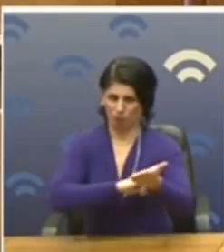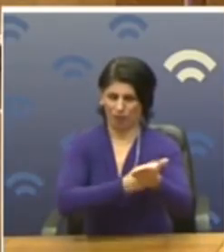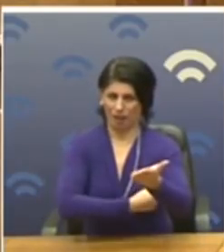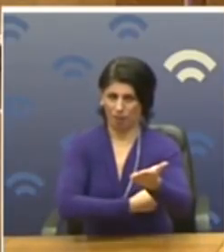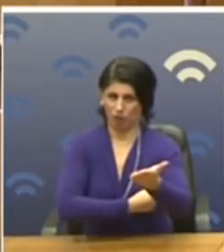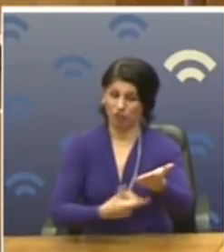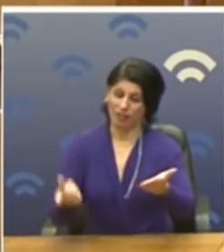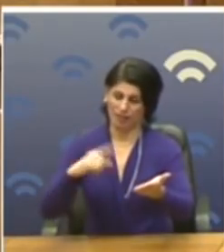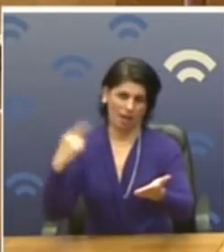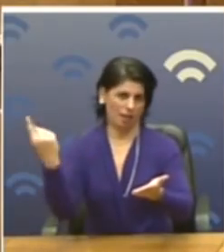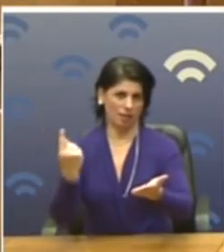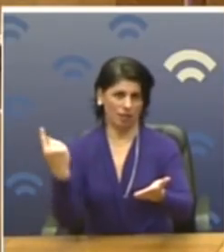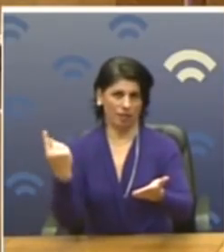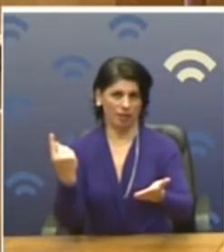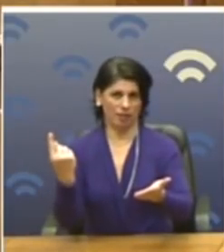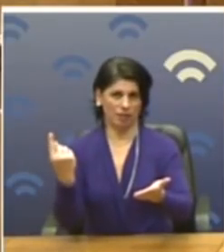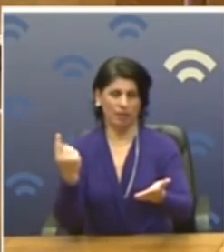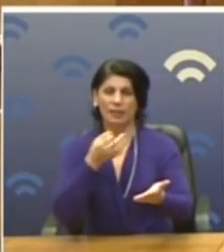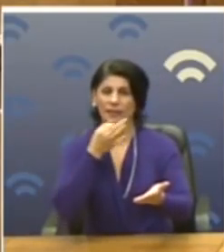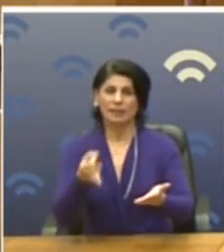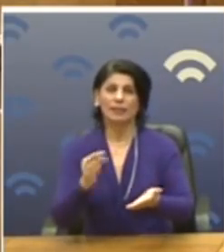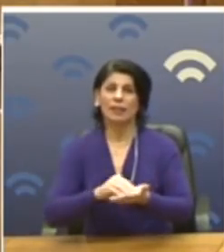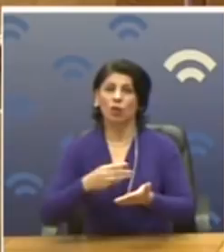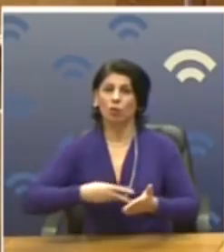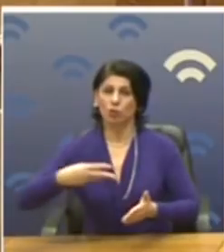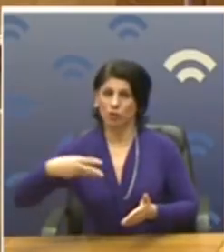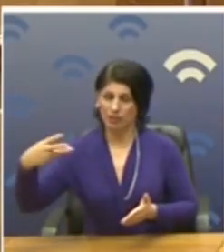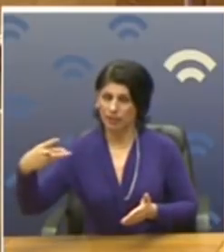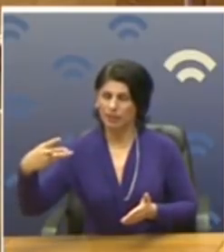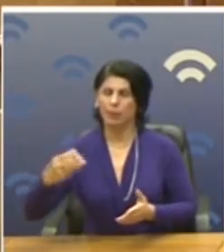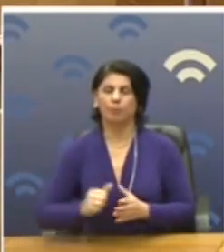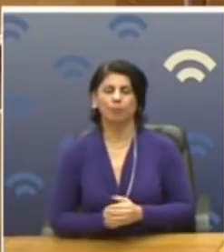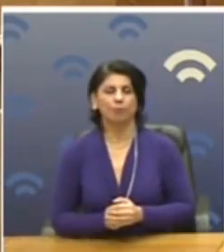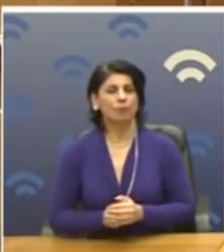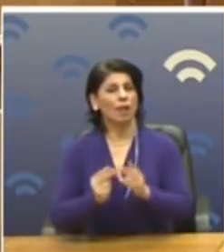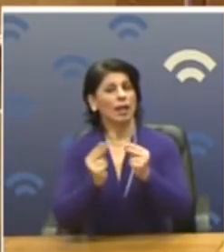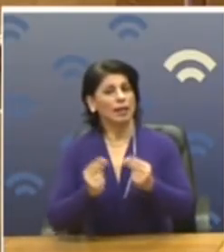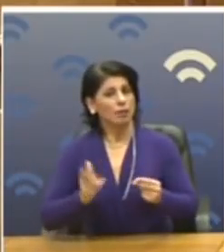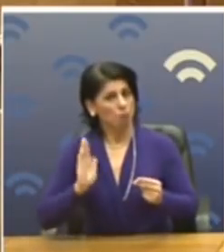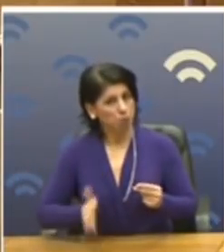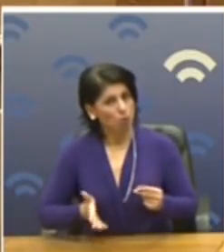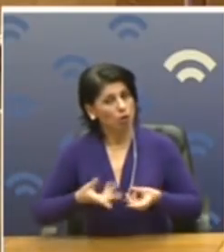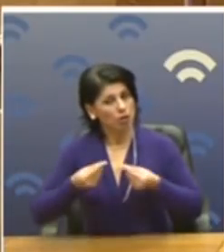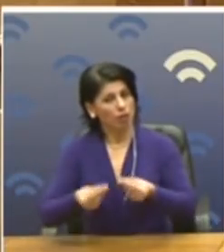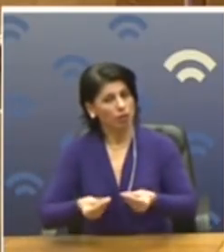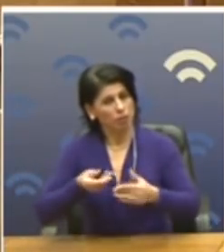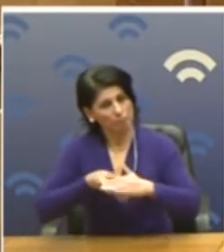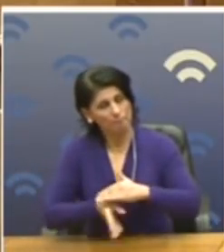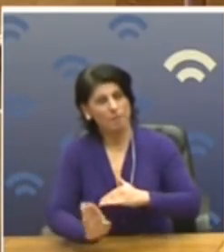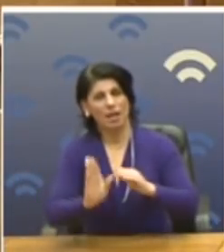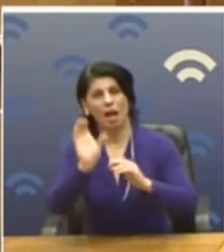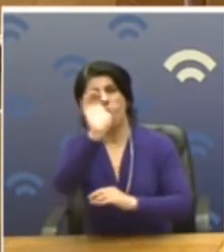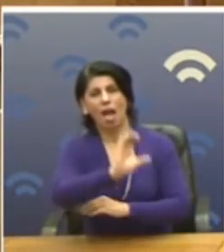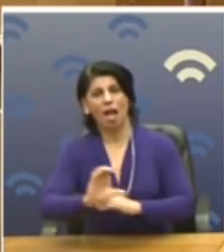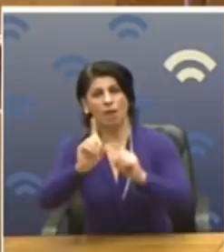άλλες συνθήκες. Τι λέει επίσης ο ΣΥΡΙΖΑ, πως η λύση μπορεί να δοθεί μέσα από τα ευρωομόλογα